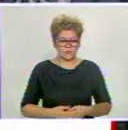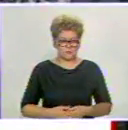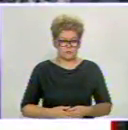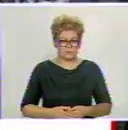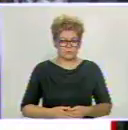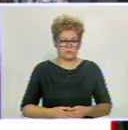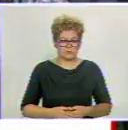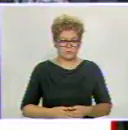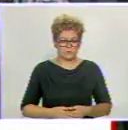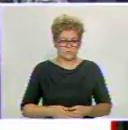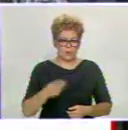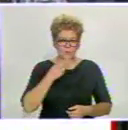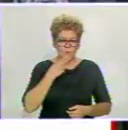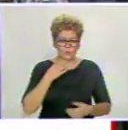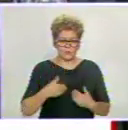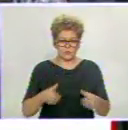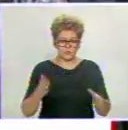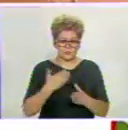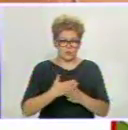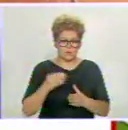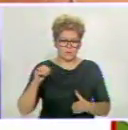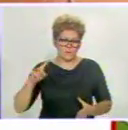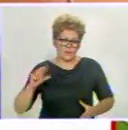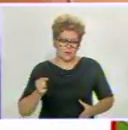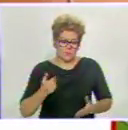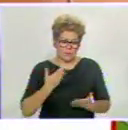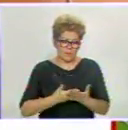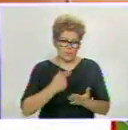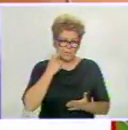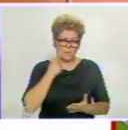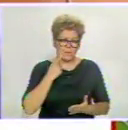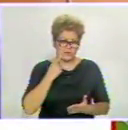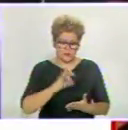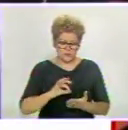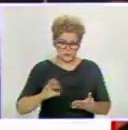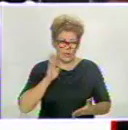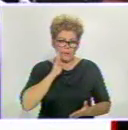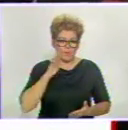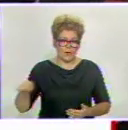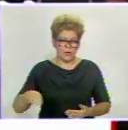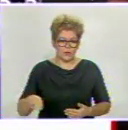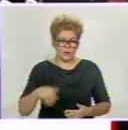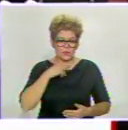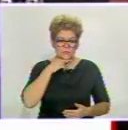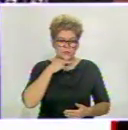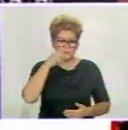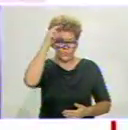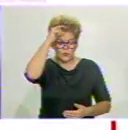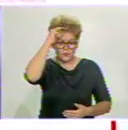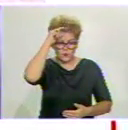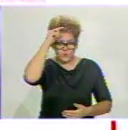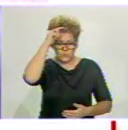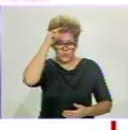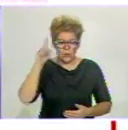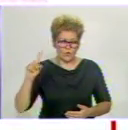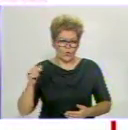a fost tot. Polițiștii au deschis un dosar penal pe baza plângerii formulate de mama copilului, iar conducerea inspectoratului școlar județean